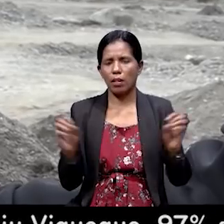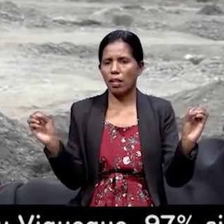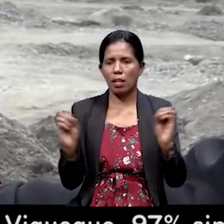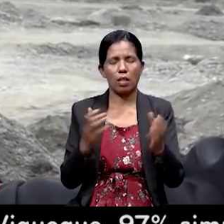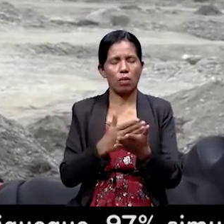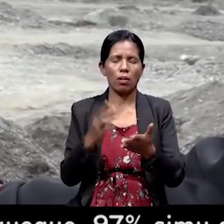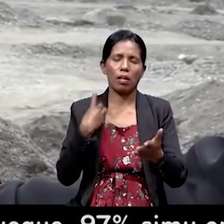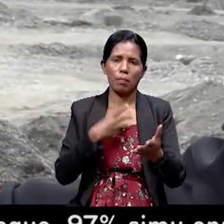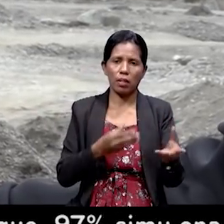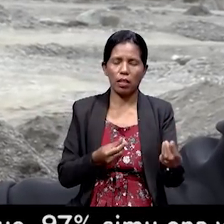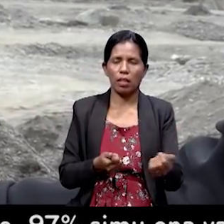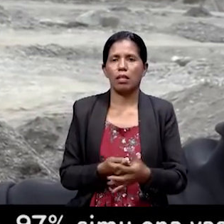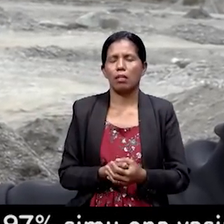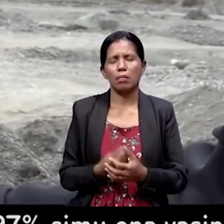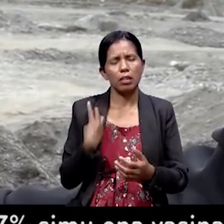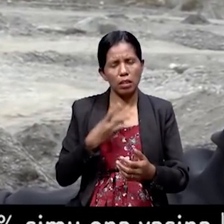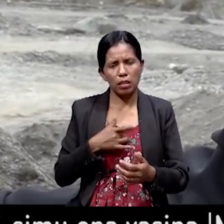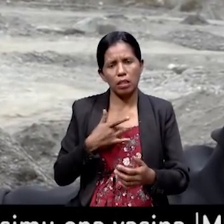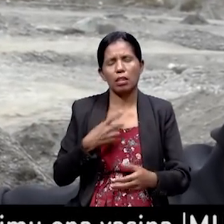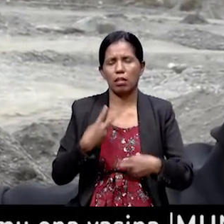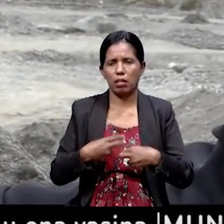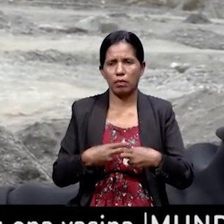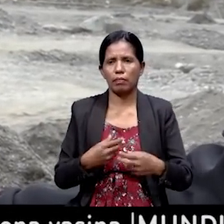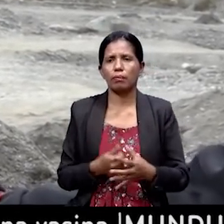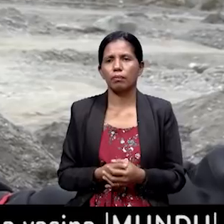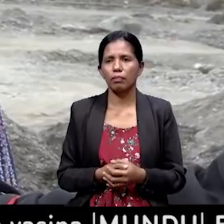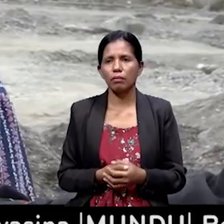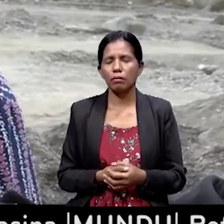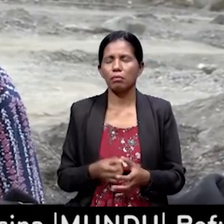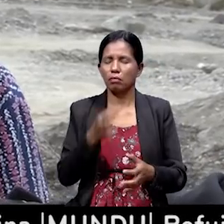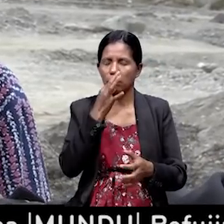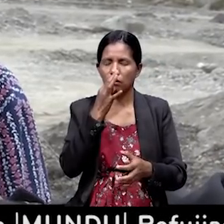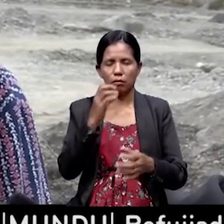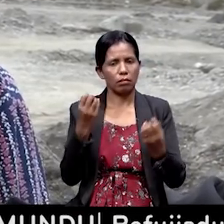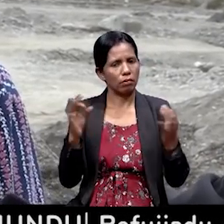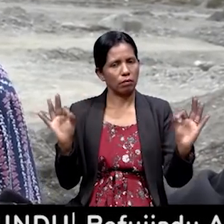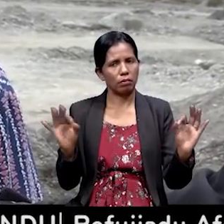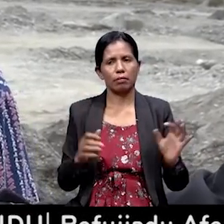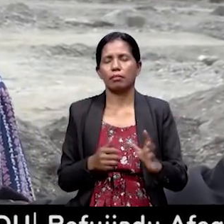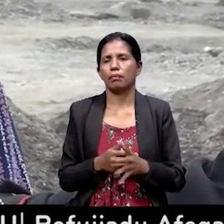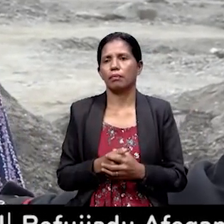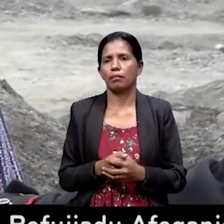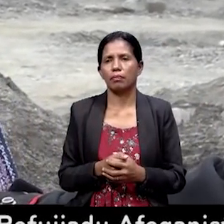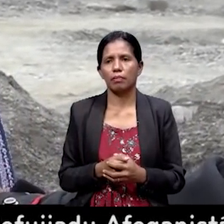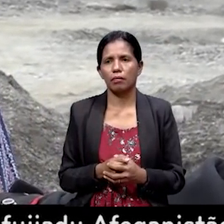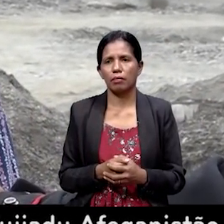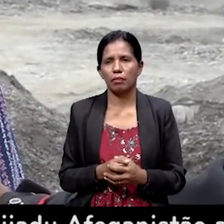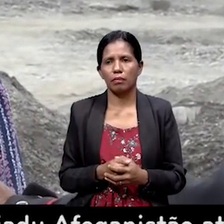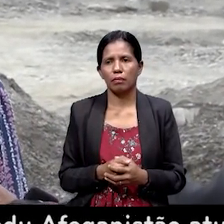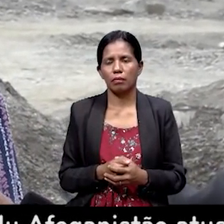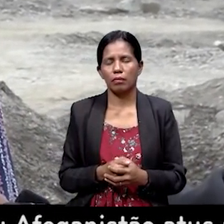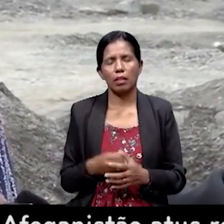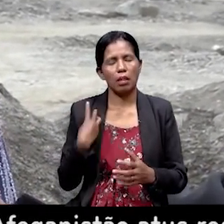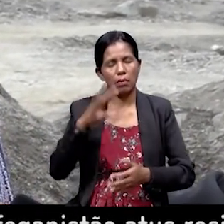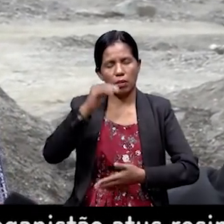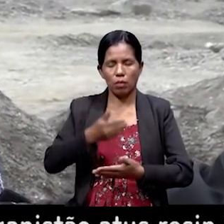ami araska. Ah, mos laiha ami ne wan mos palu iskola palu la